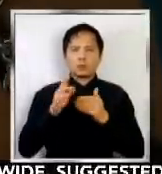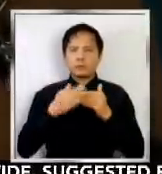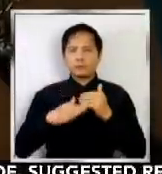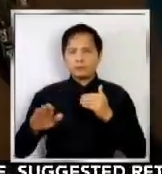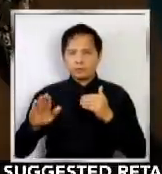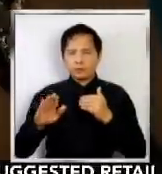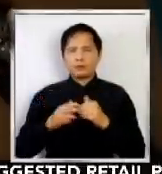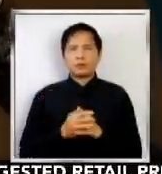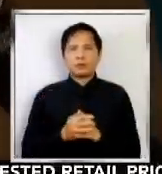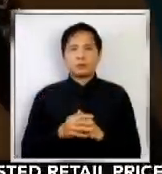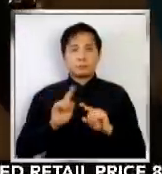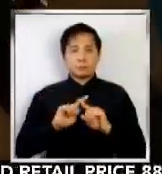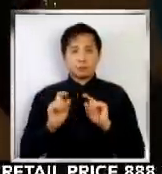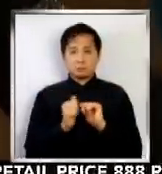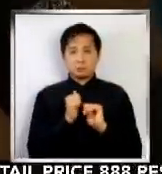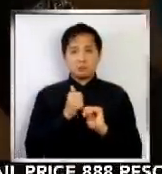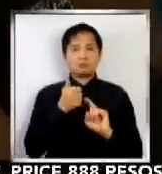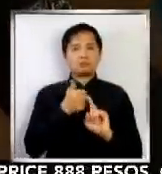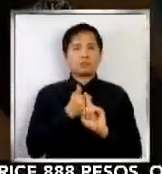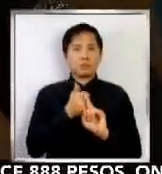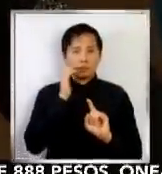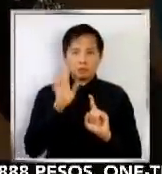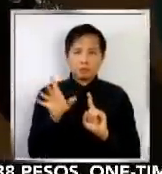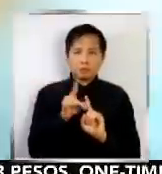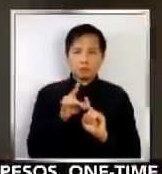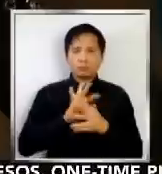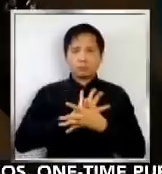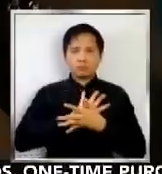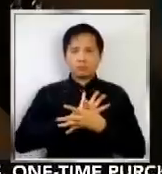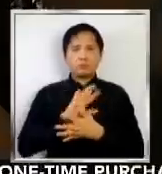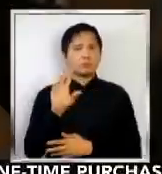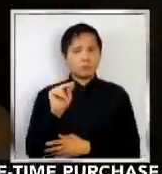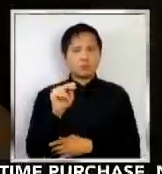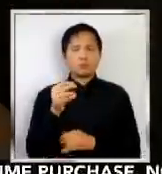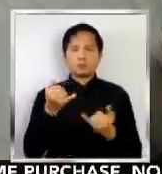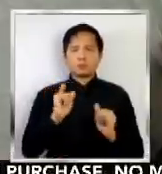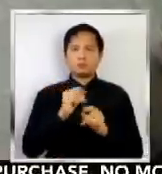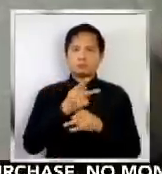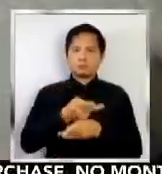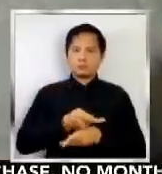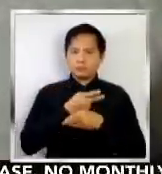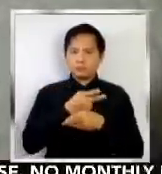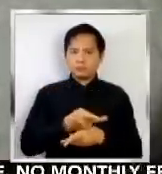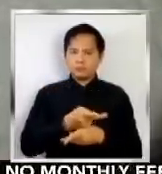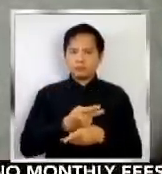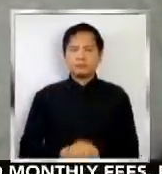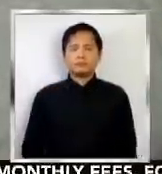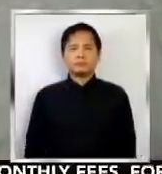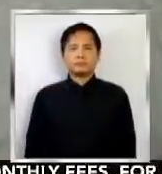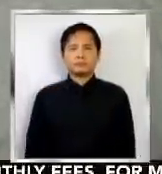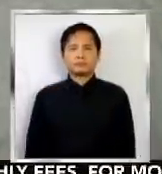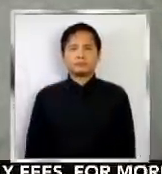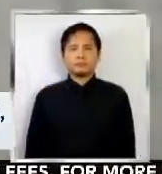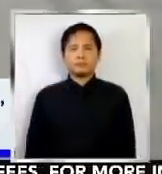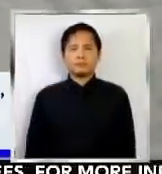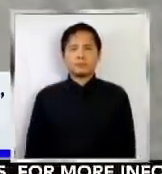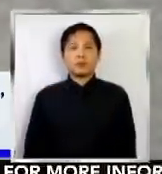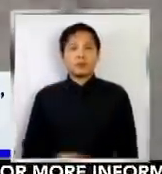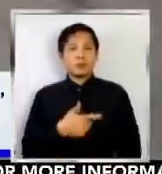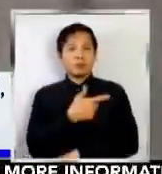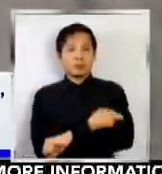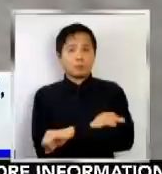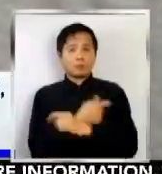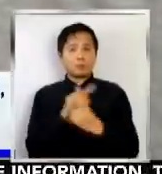sabihin hindi na magkaka-COVID ang may bakuna o hindi na siya makakahawa. Ang pinipigilan lang kasi ng bakuna ay ang